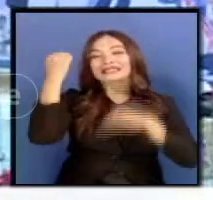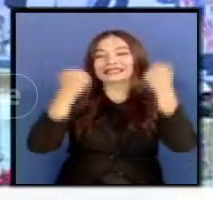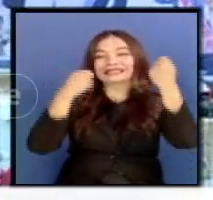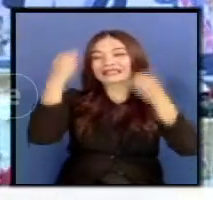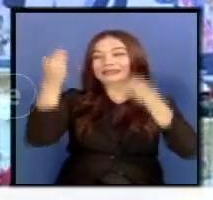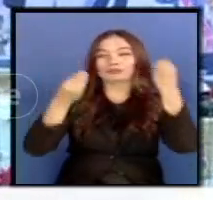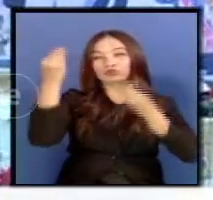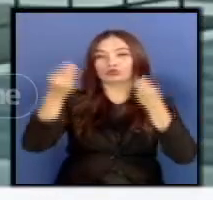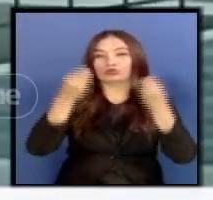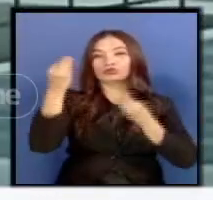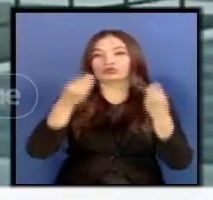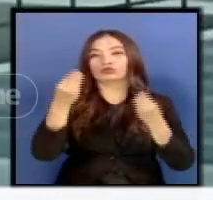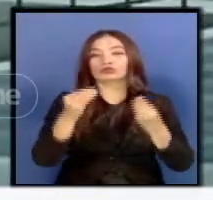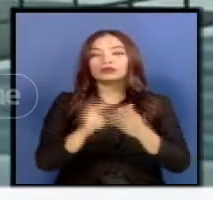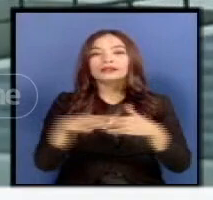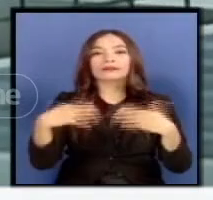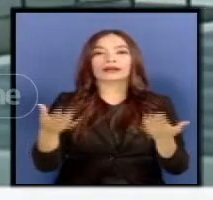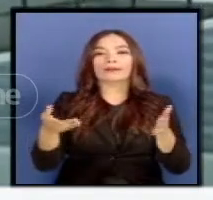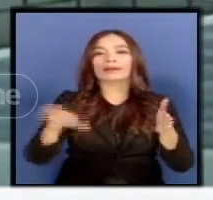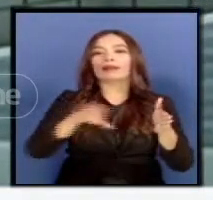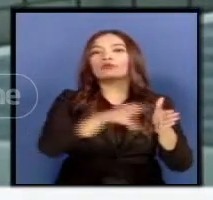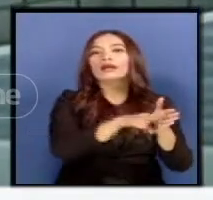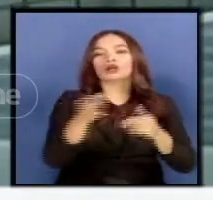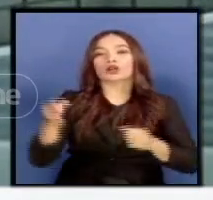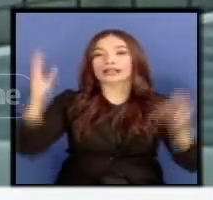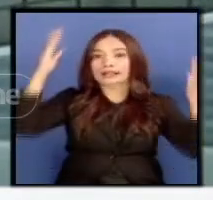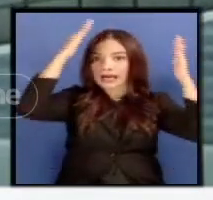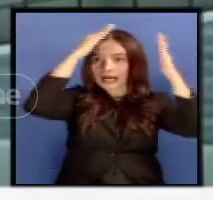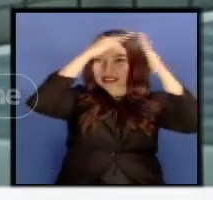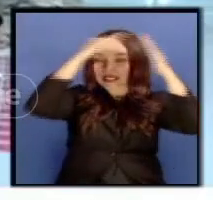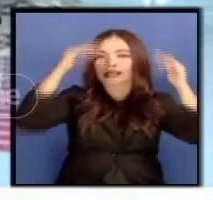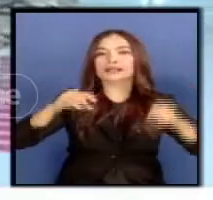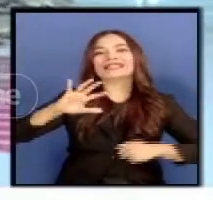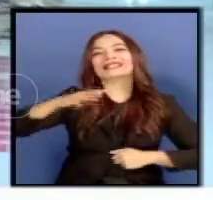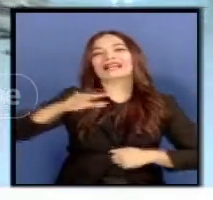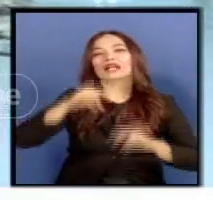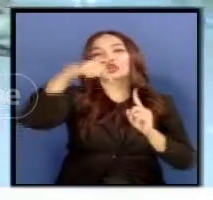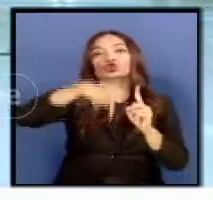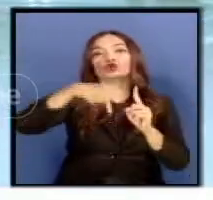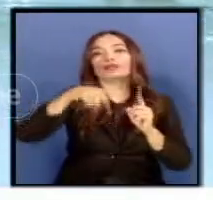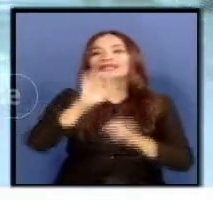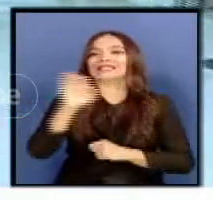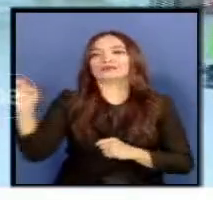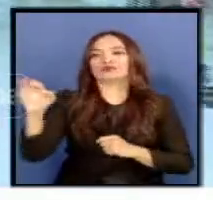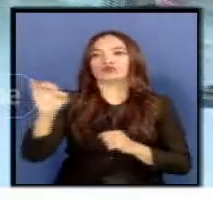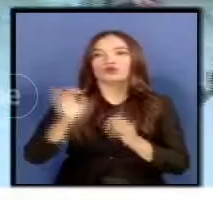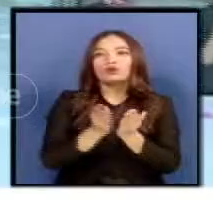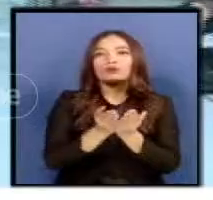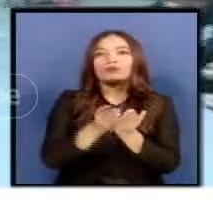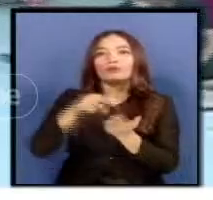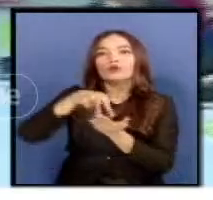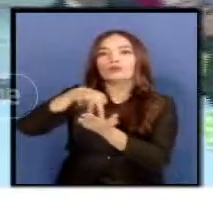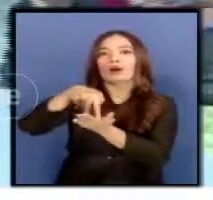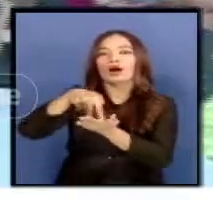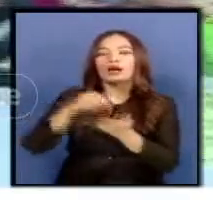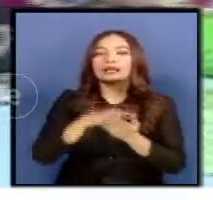yang cukup tinggi, yakni di Pelabuhan Makassar ini sendiri yang tercatat sekitar 17 ribuan penumpang, kemudian di Pelabuhan Ambon